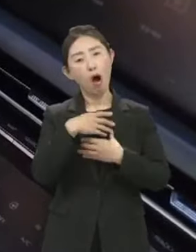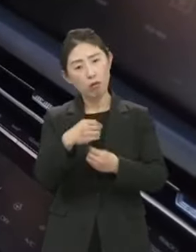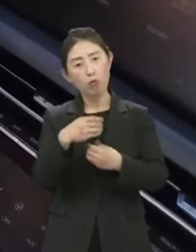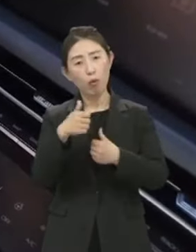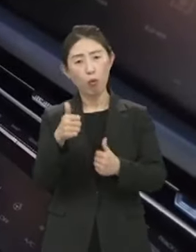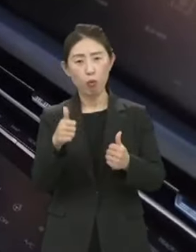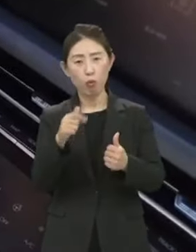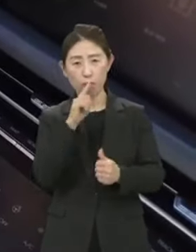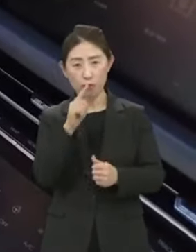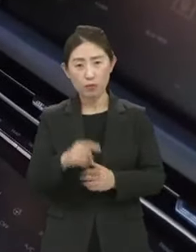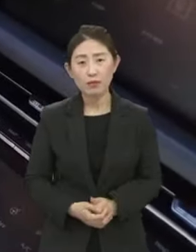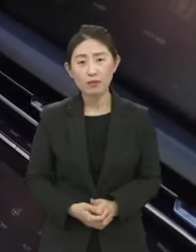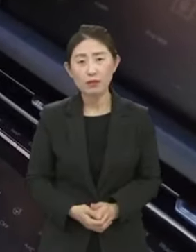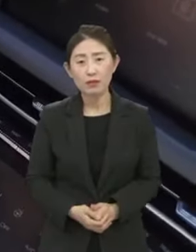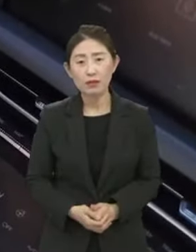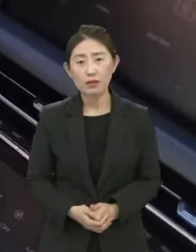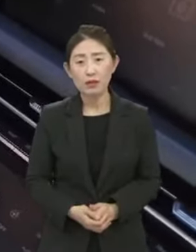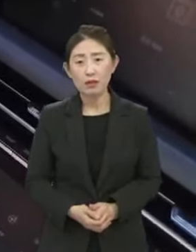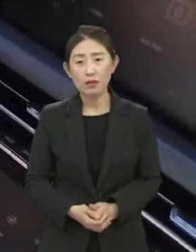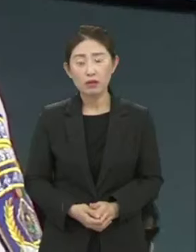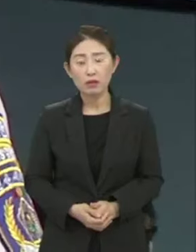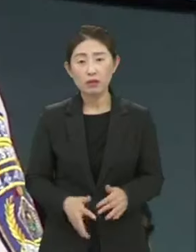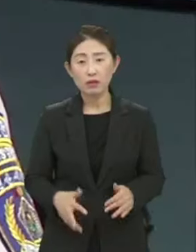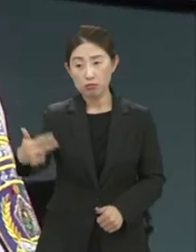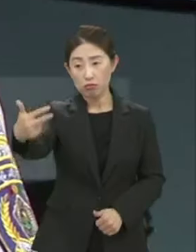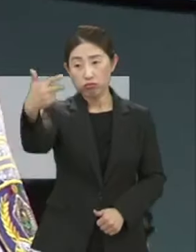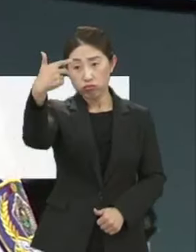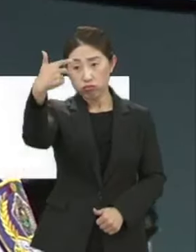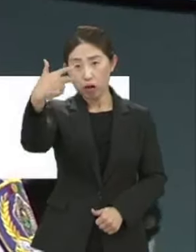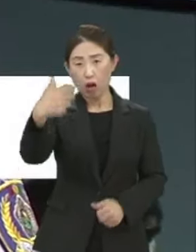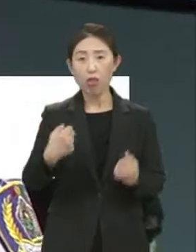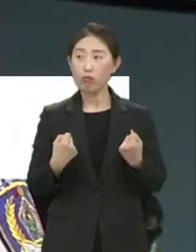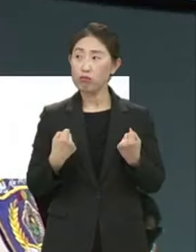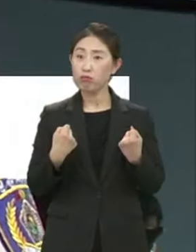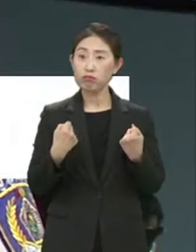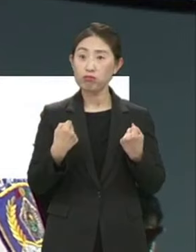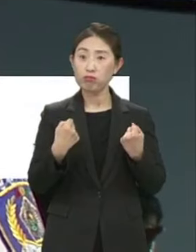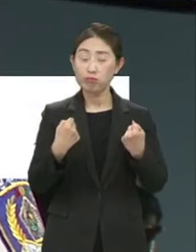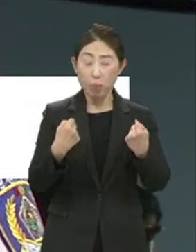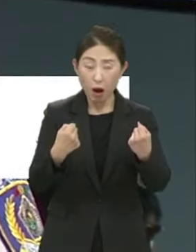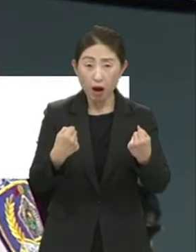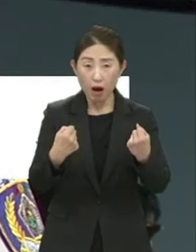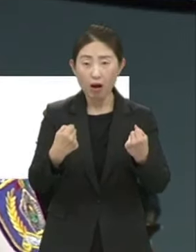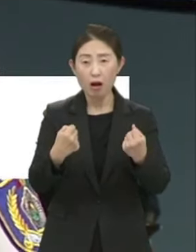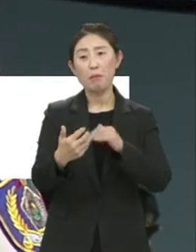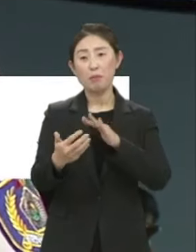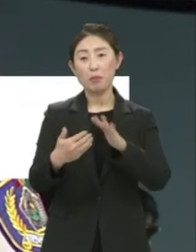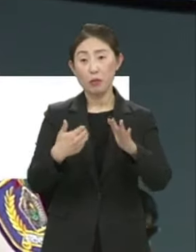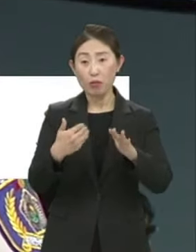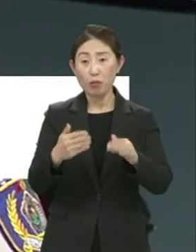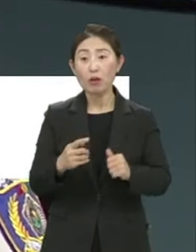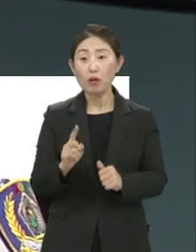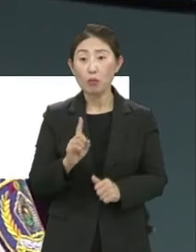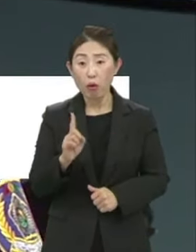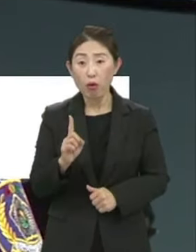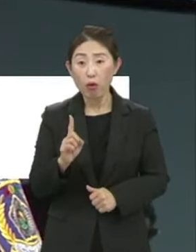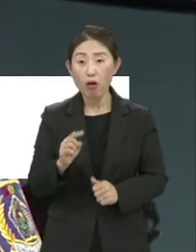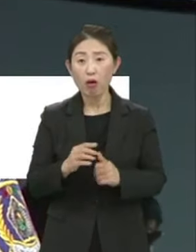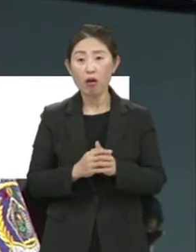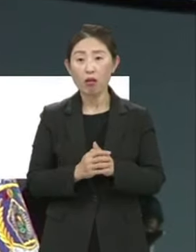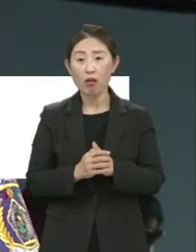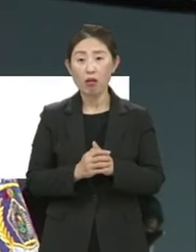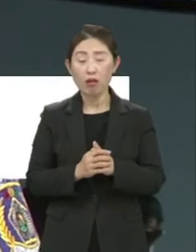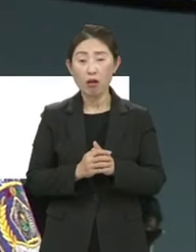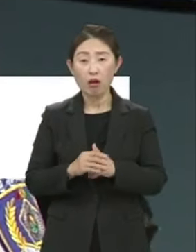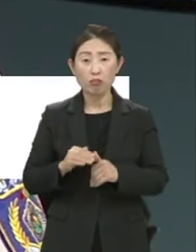된다고 응답했습니다 과속 카메라 부분을 지나간다 뭐 놓친다 할 때 자기도 모르게 뜻하지 않게